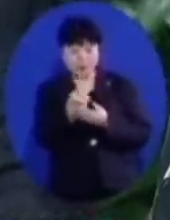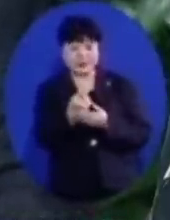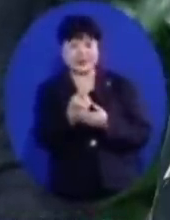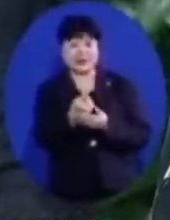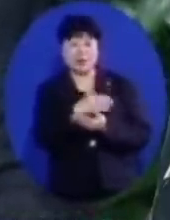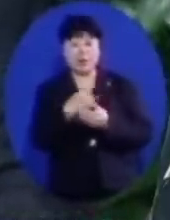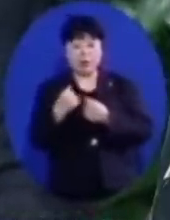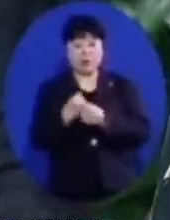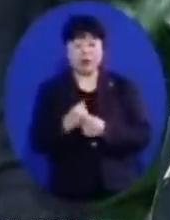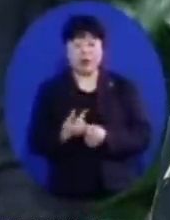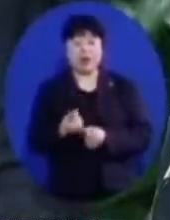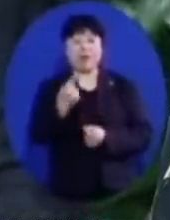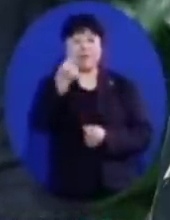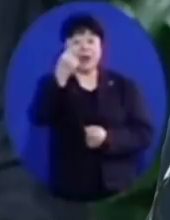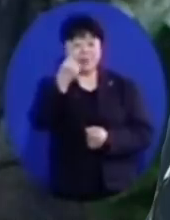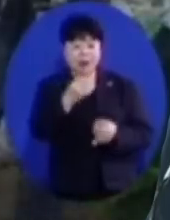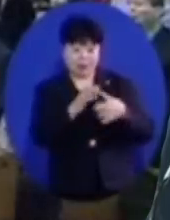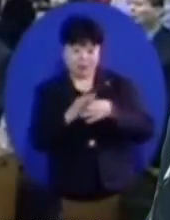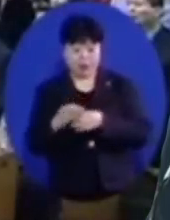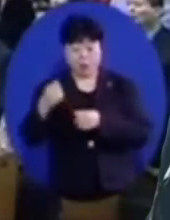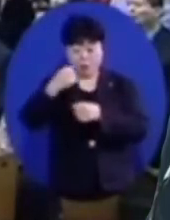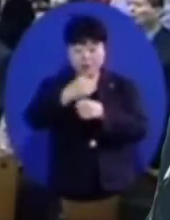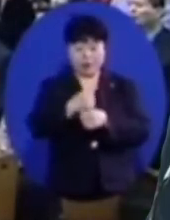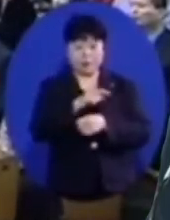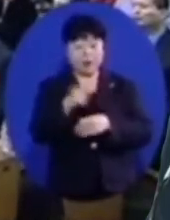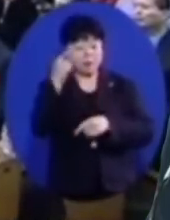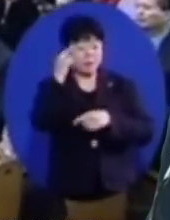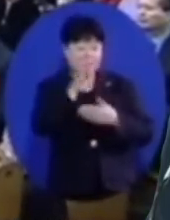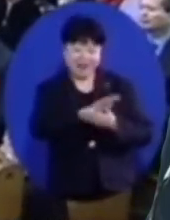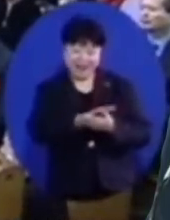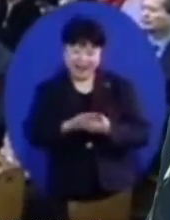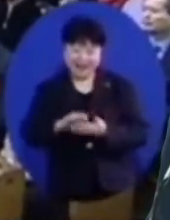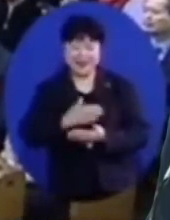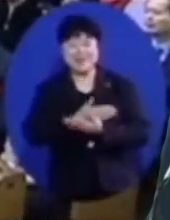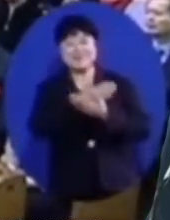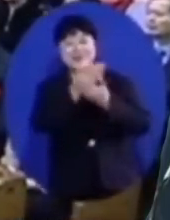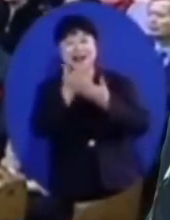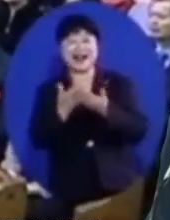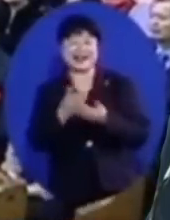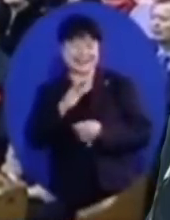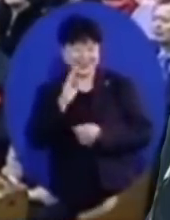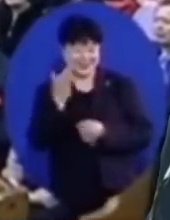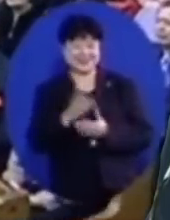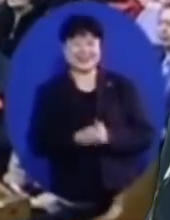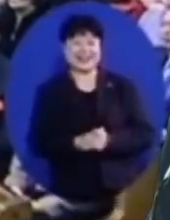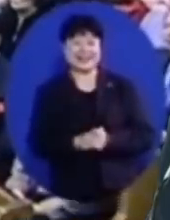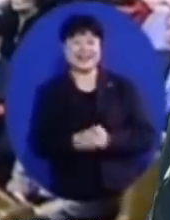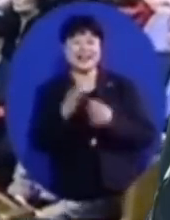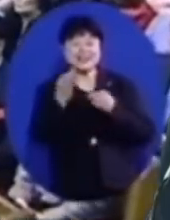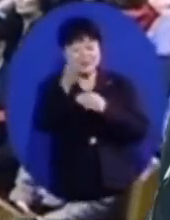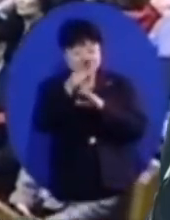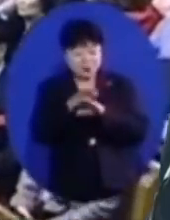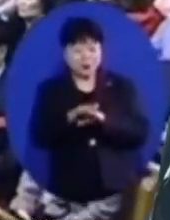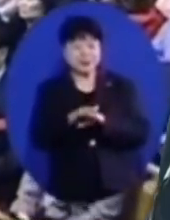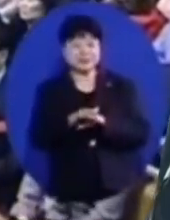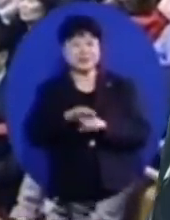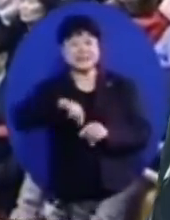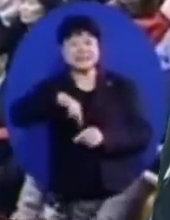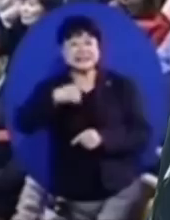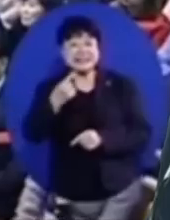건강에 급속도로 호전되었고 마음에도 평안히 찾아와 밝은 성격을 갖게 되었습니다 김성도님은 이러한